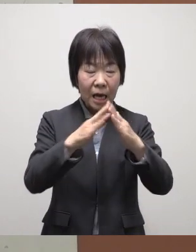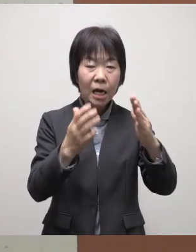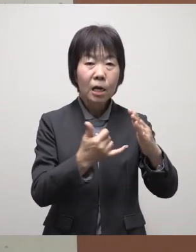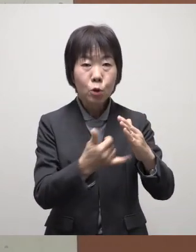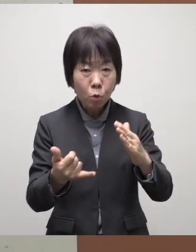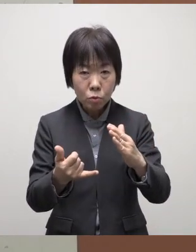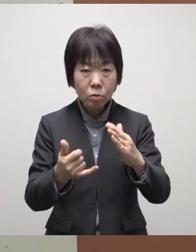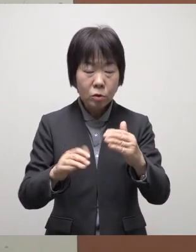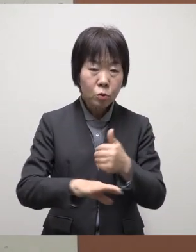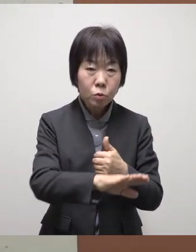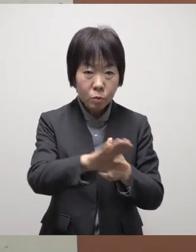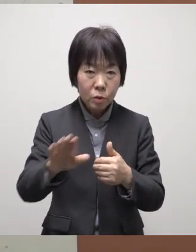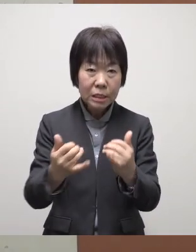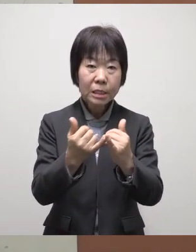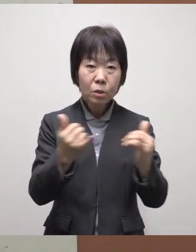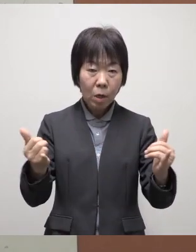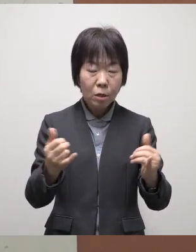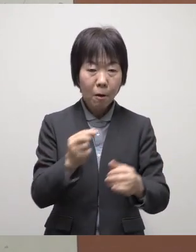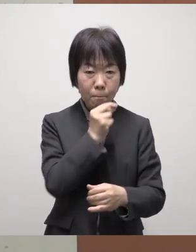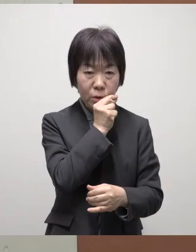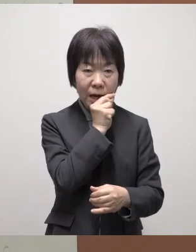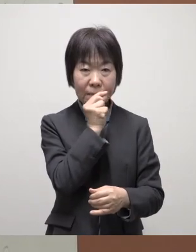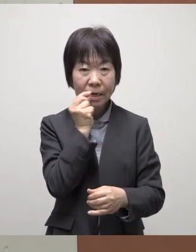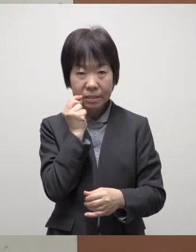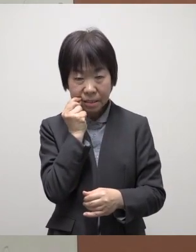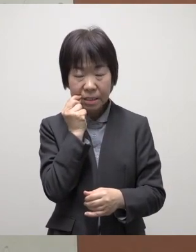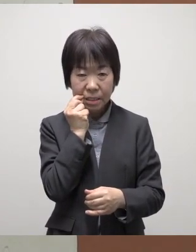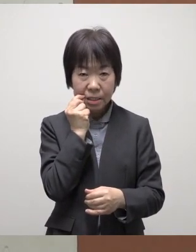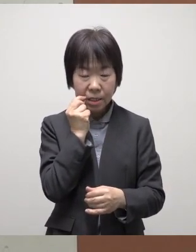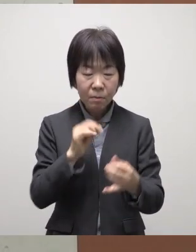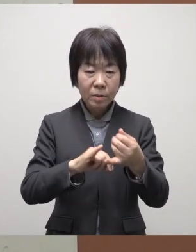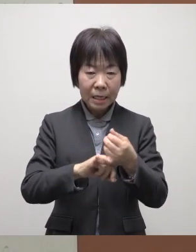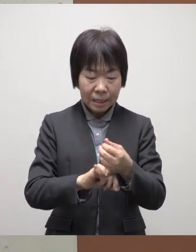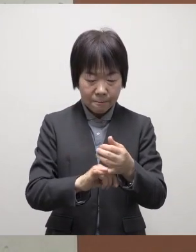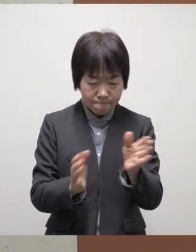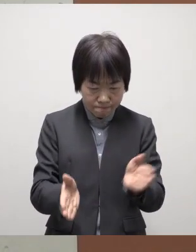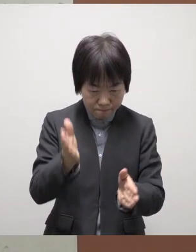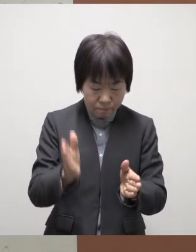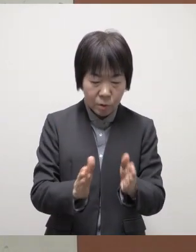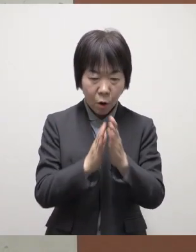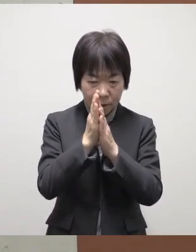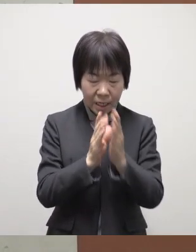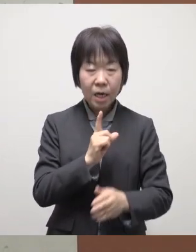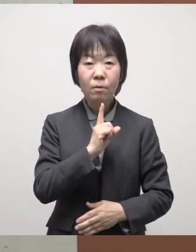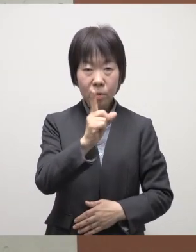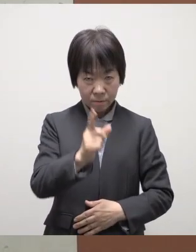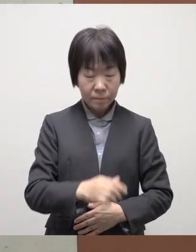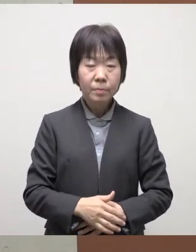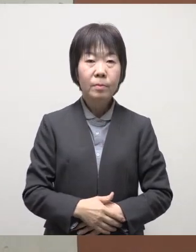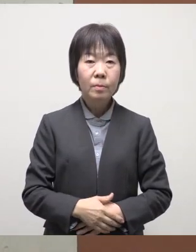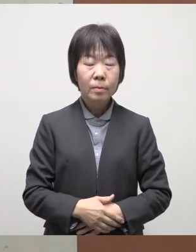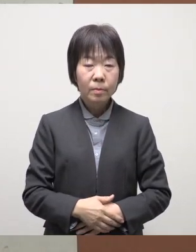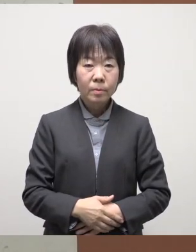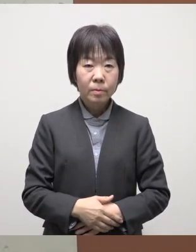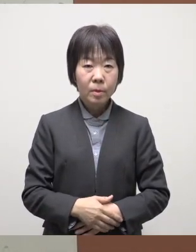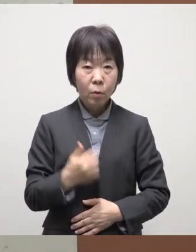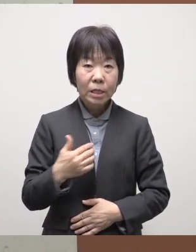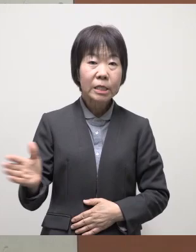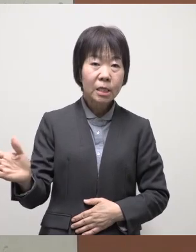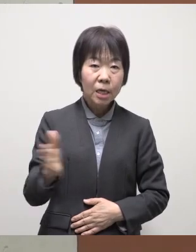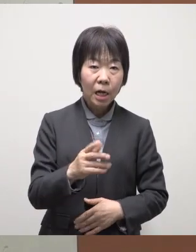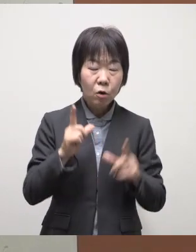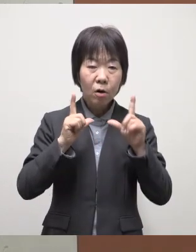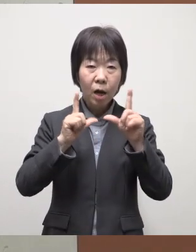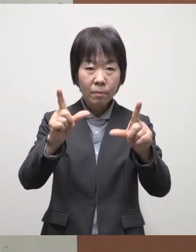家族周辺の方のプライバシーにも是非ご配慮をお願いいたします私